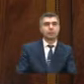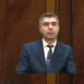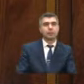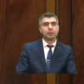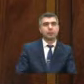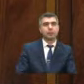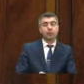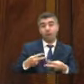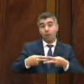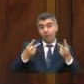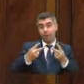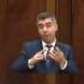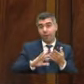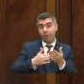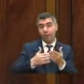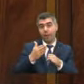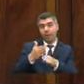وقد عرضنا هذا في إطار